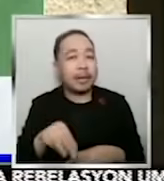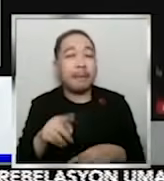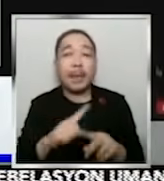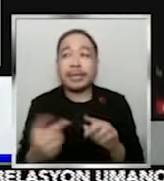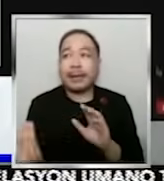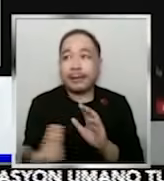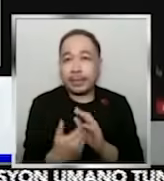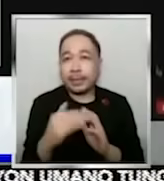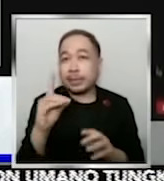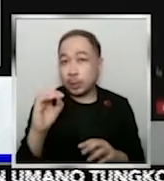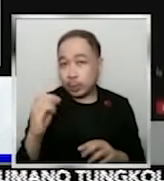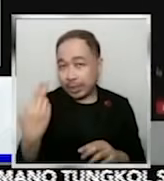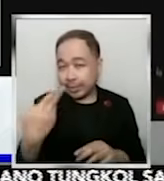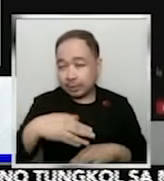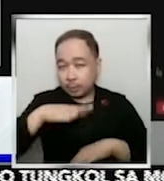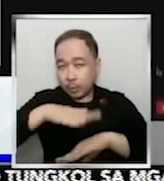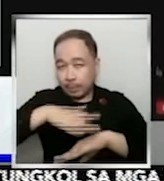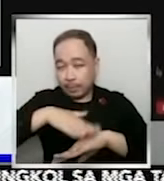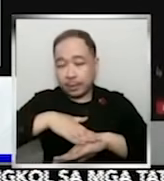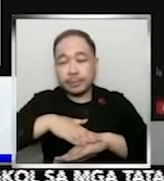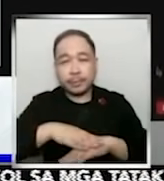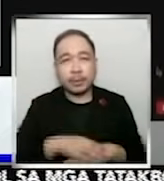DOH, mataas pa rin po ang